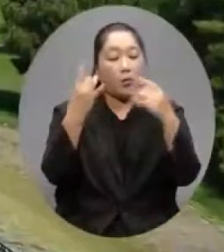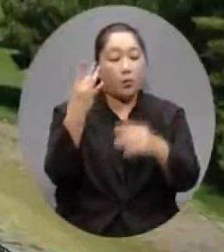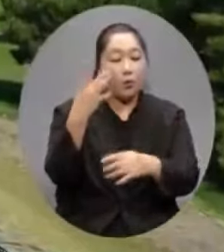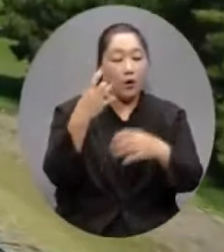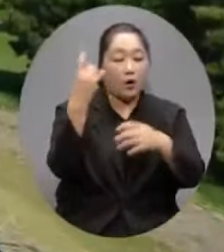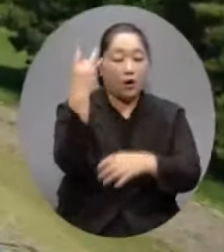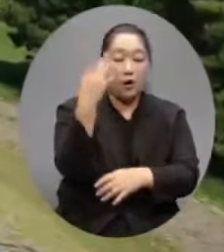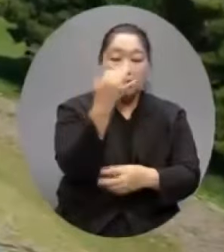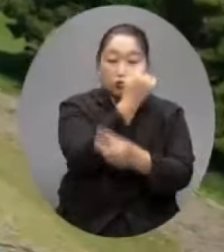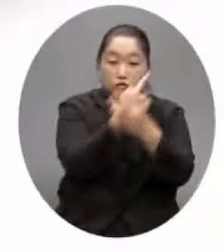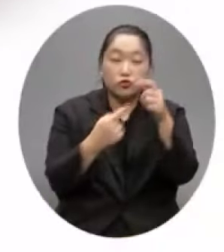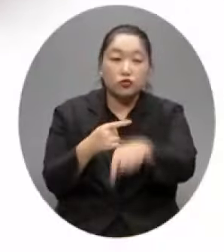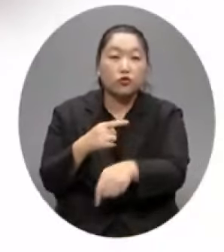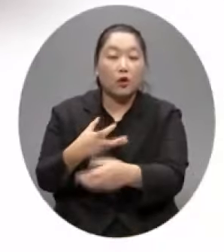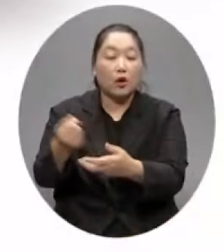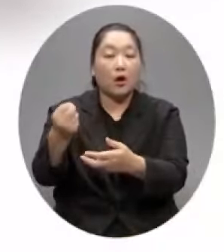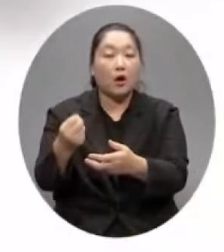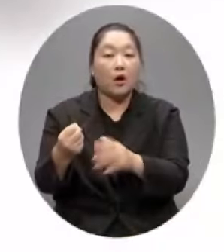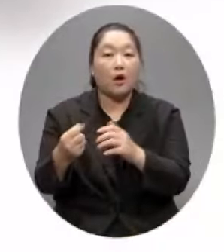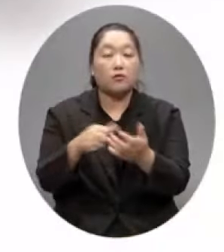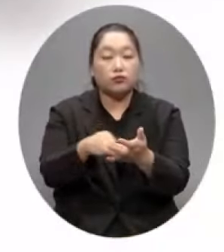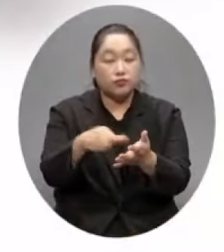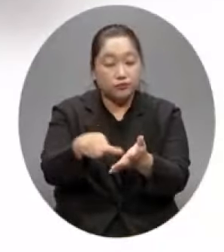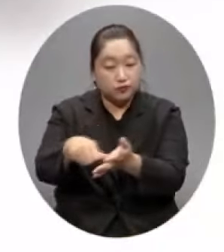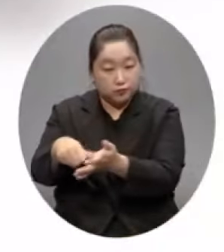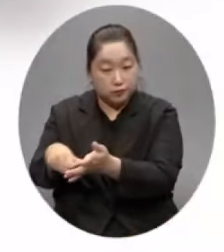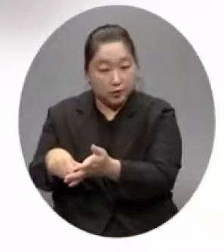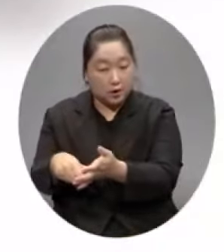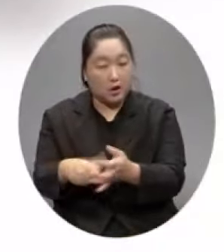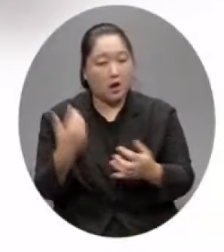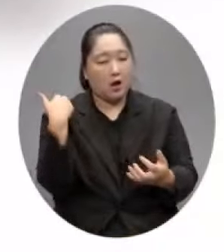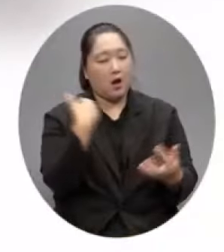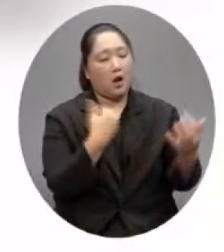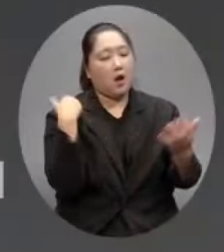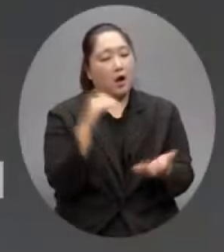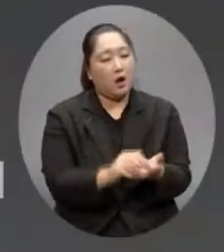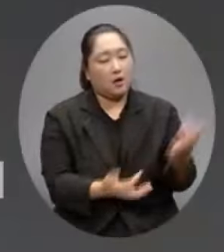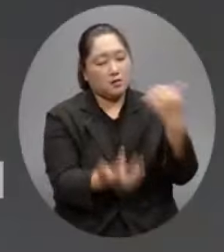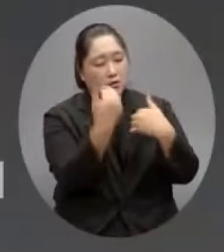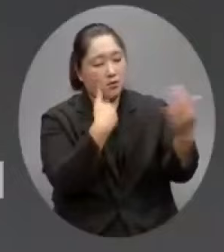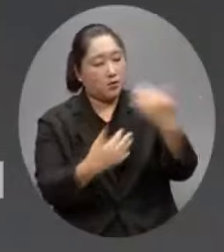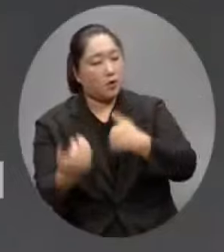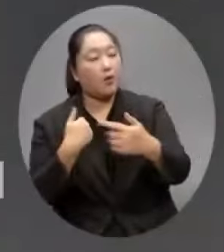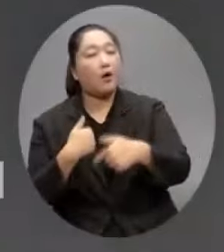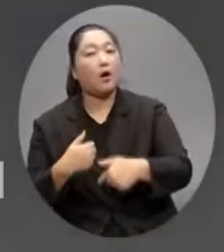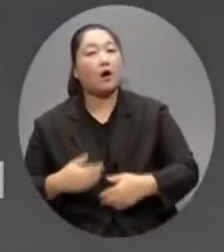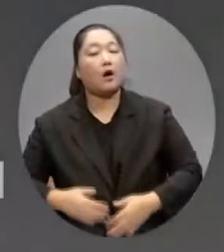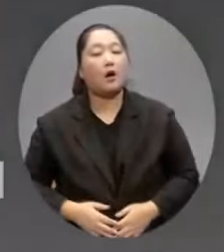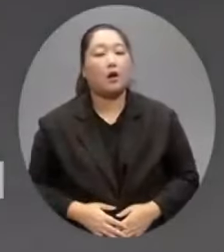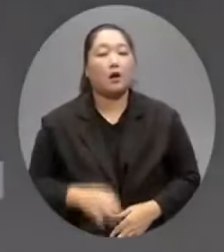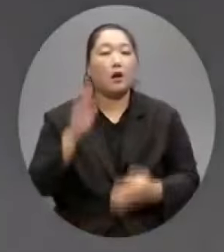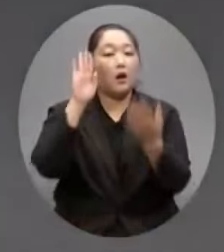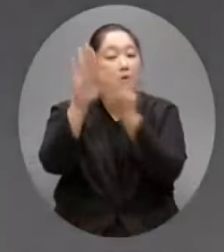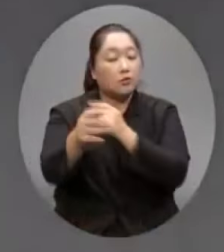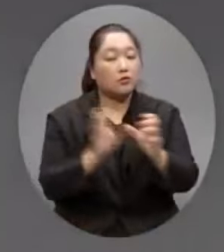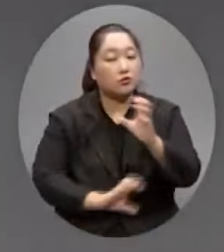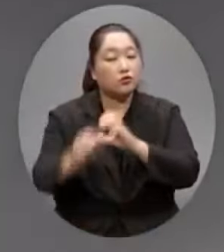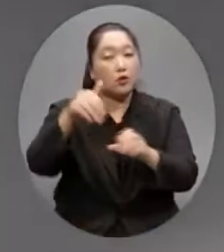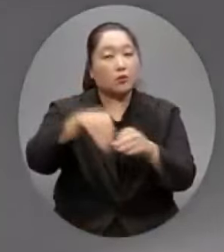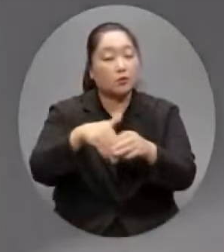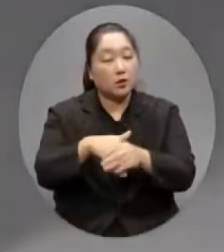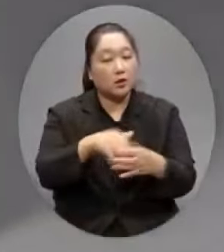소재지가 충주권인 국보급 석조물 등 문화재를 환원해야 한다는 지역의 목소리가 많은 만큼 향후 추가 문화재